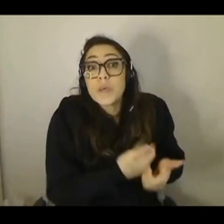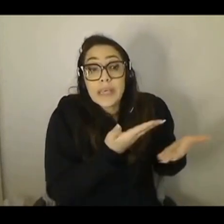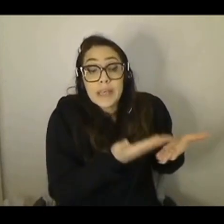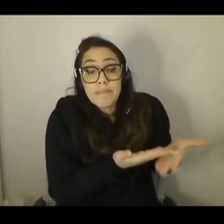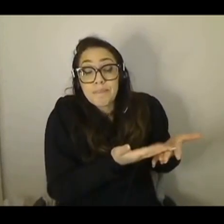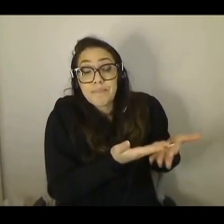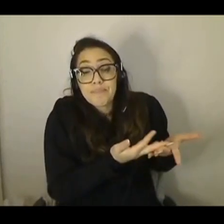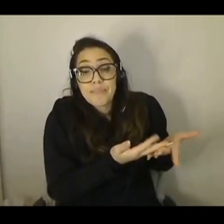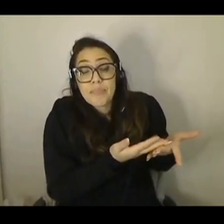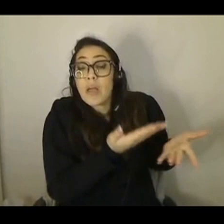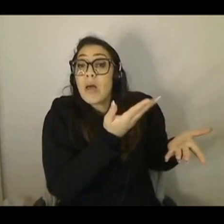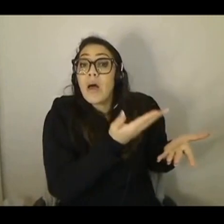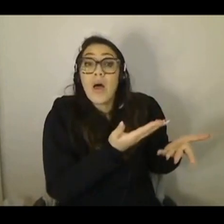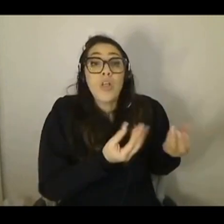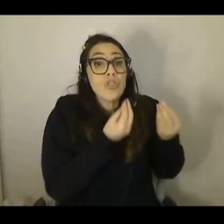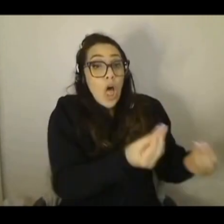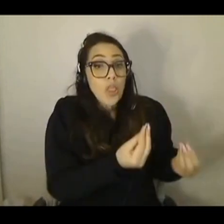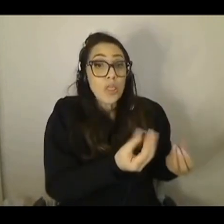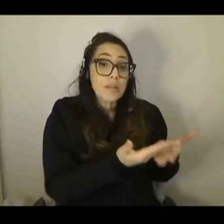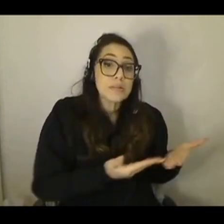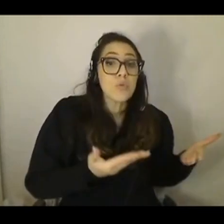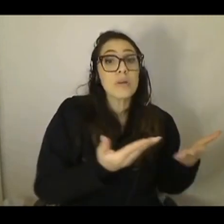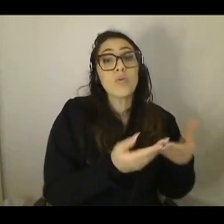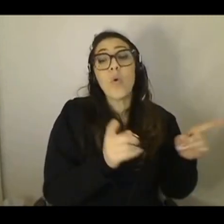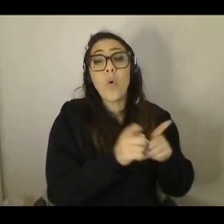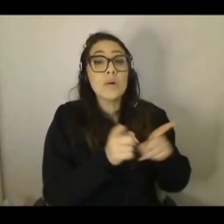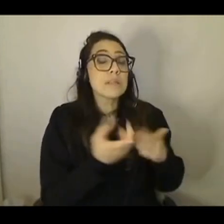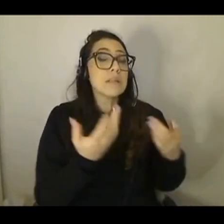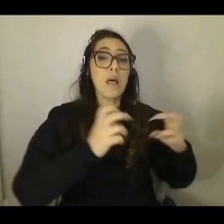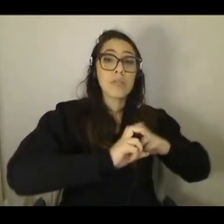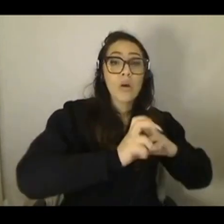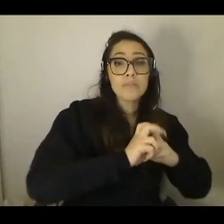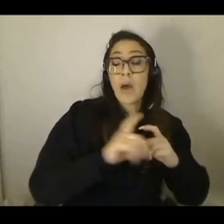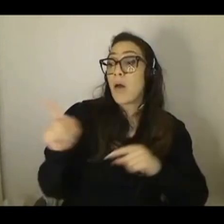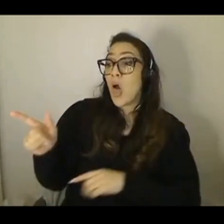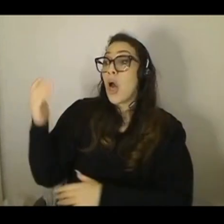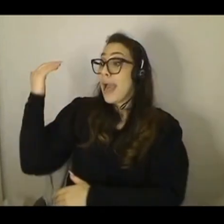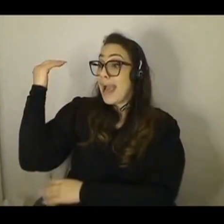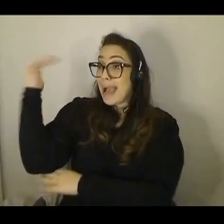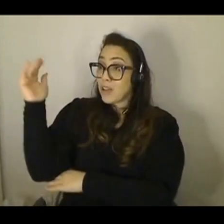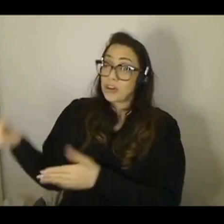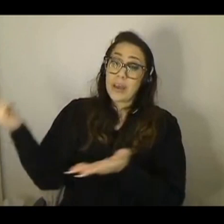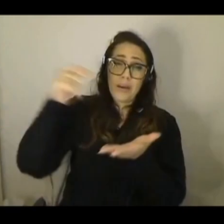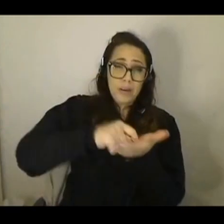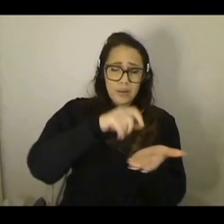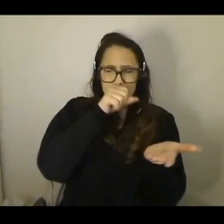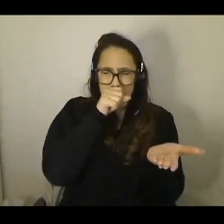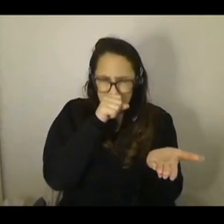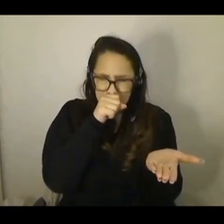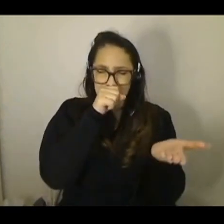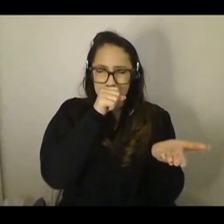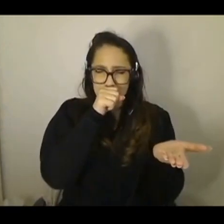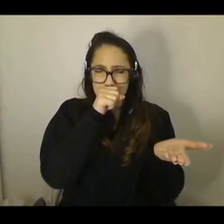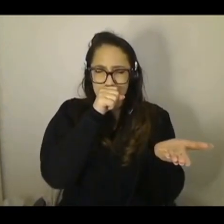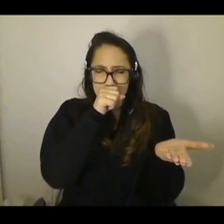à des plus pour les personnes handicapées dans les transports, une personne étrangère qui viendrait en France avec sa carte handicap